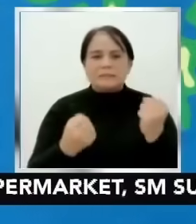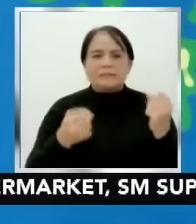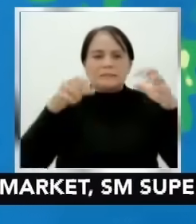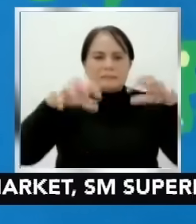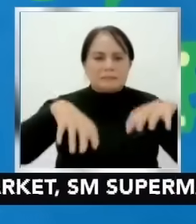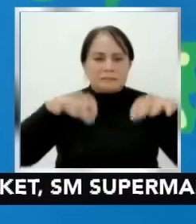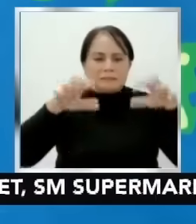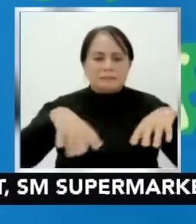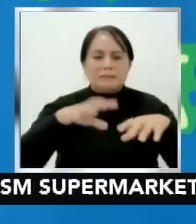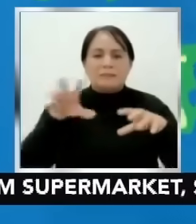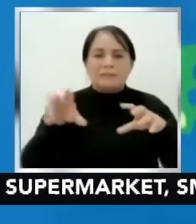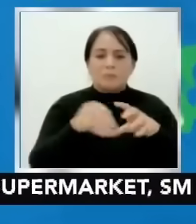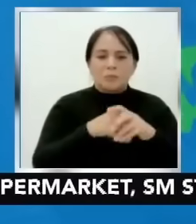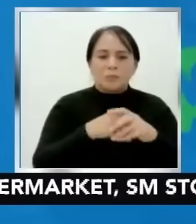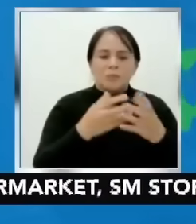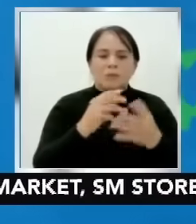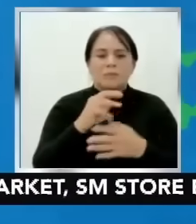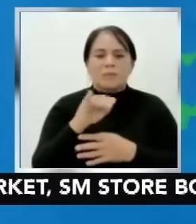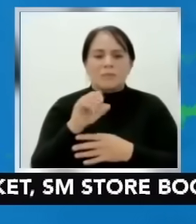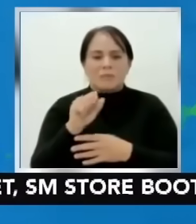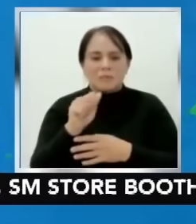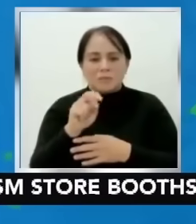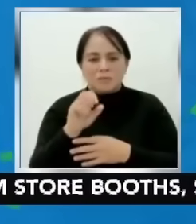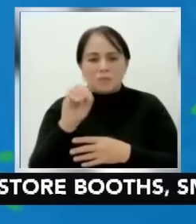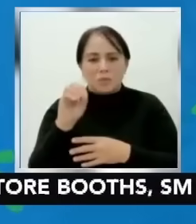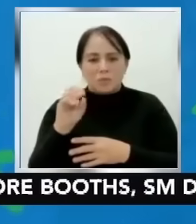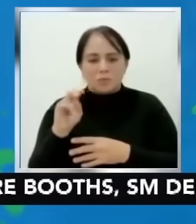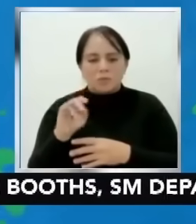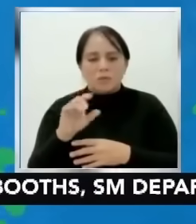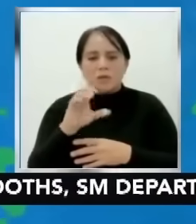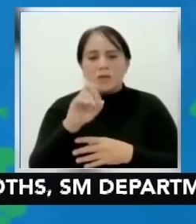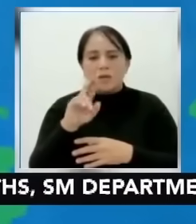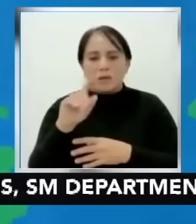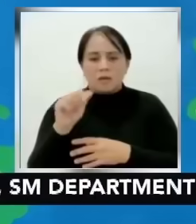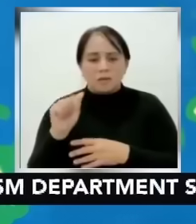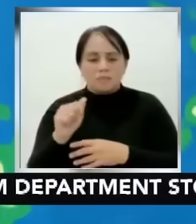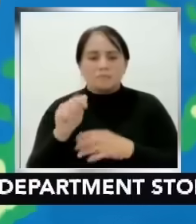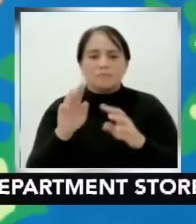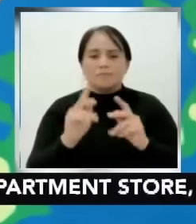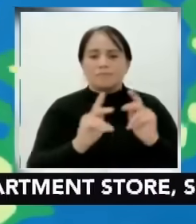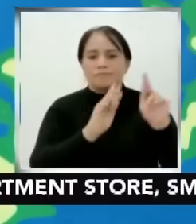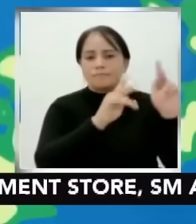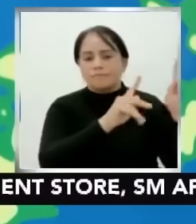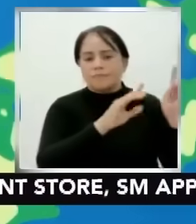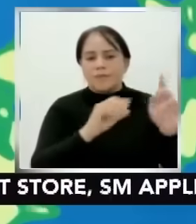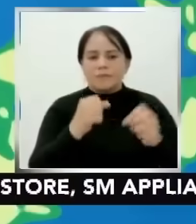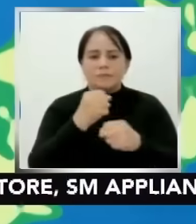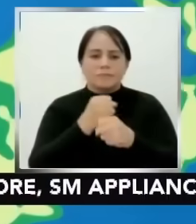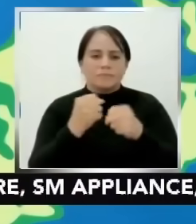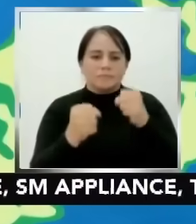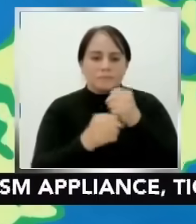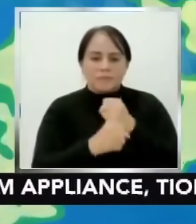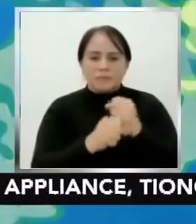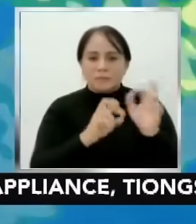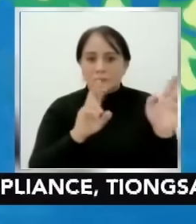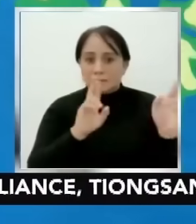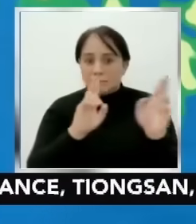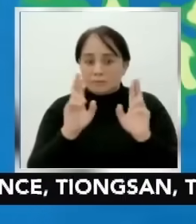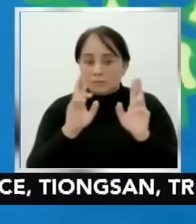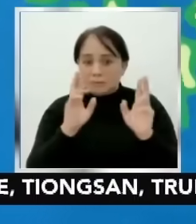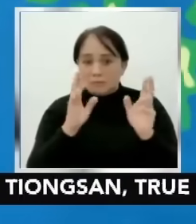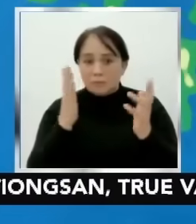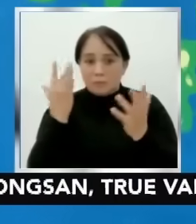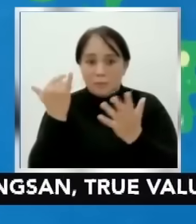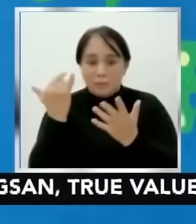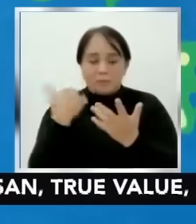ho dyan ang Misamis Occidental, Caraga, Bukidnon at Cotabato. Stay alert mga kapuso dahil posible pa